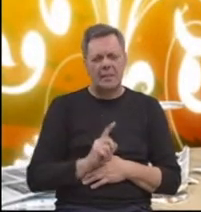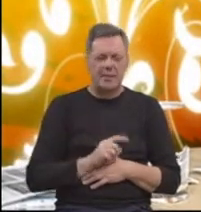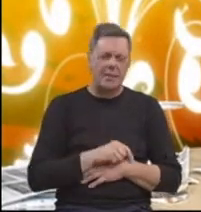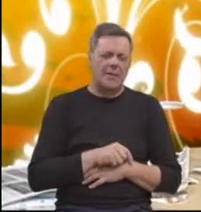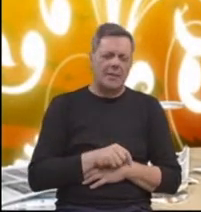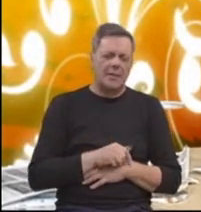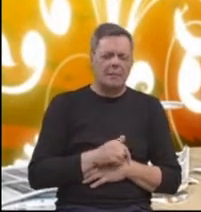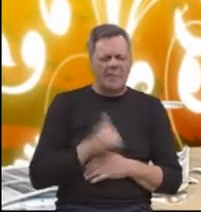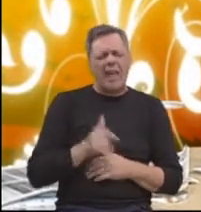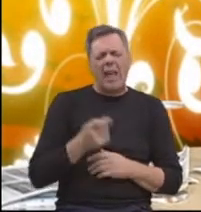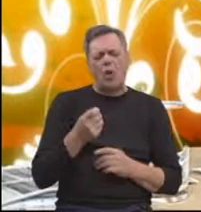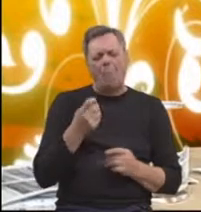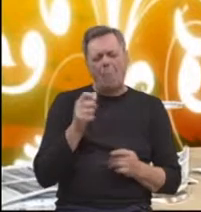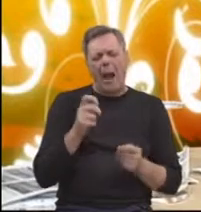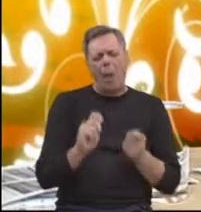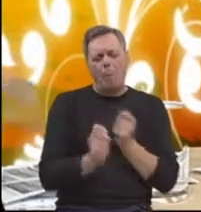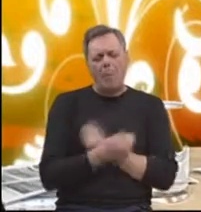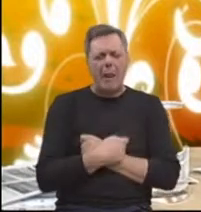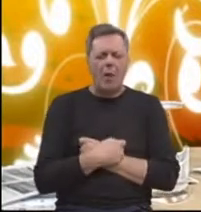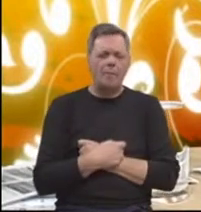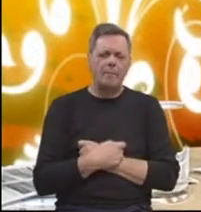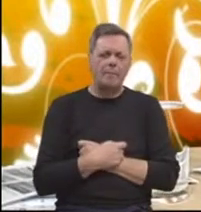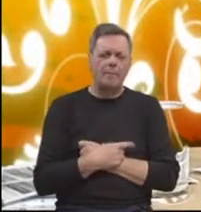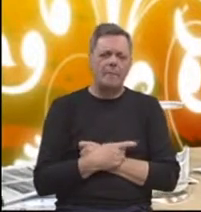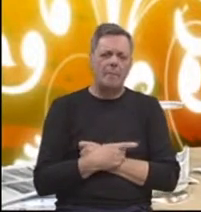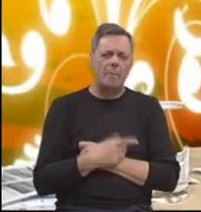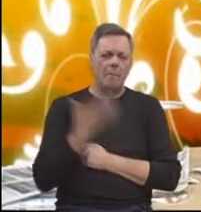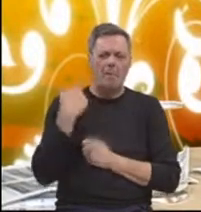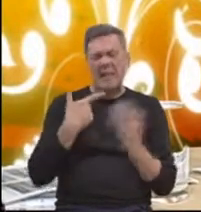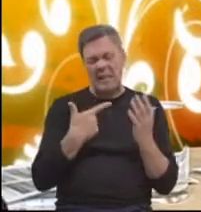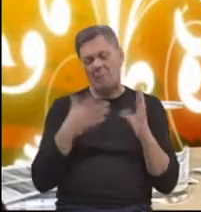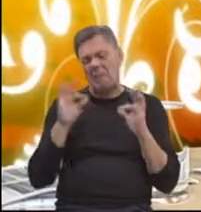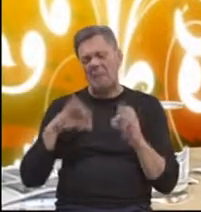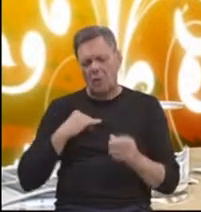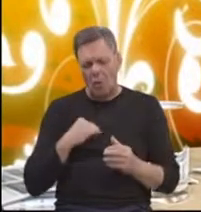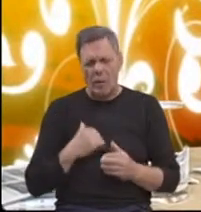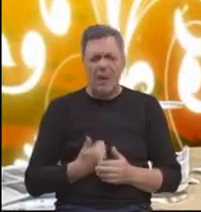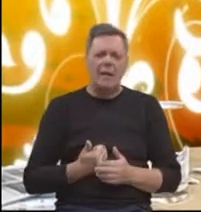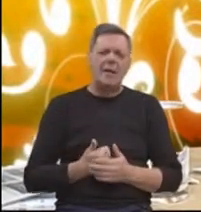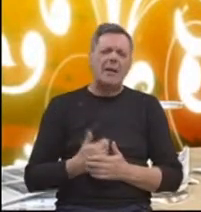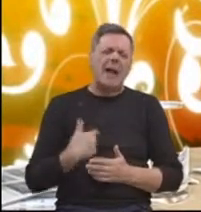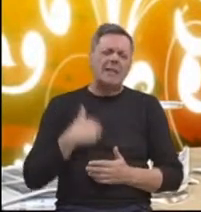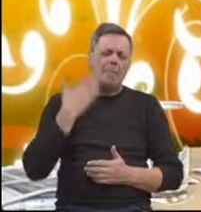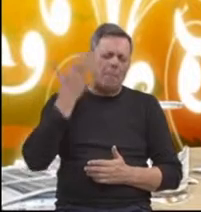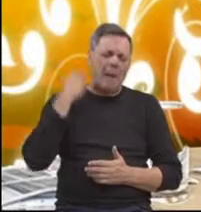već promijenjena crta gledanja, ali pred 7, 8 ili 10 godina kad sam brila na nekim